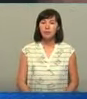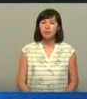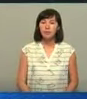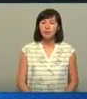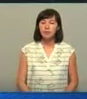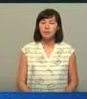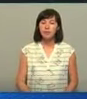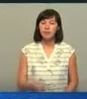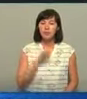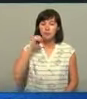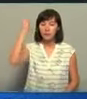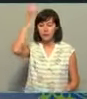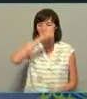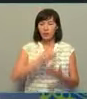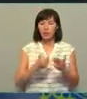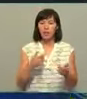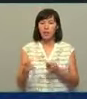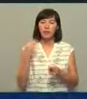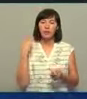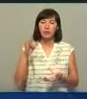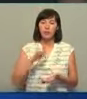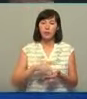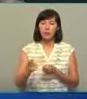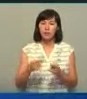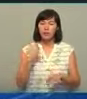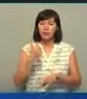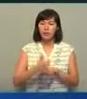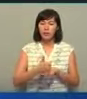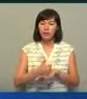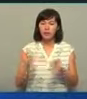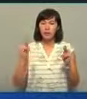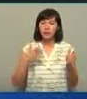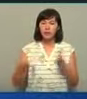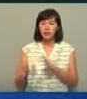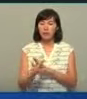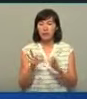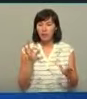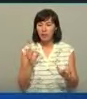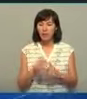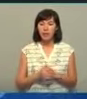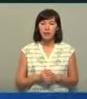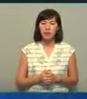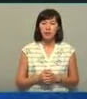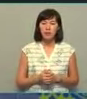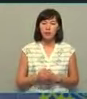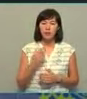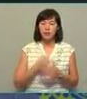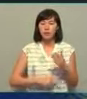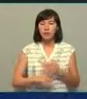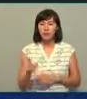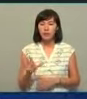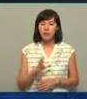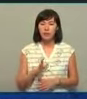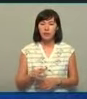Осы жастар жылы қарсаңында агенттіктің Түркістан облысы бойынша департаментінің бастамасымен адал жолды таңдаймыз эстафетасы өз бастауын тапқан